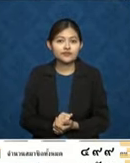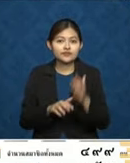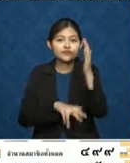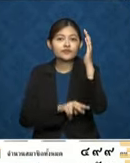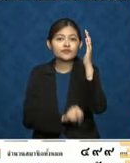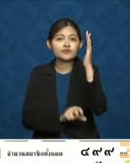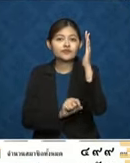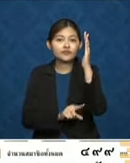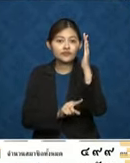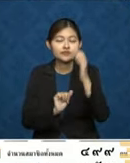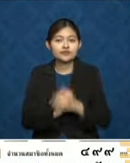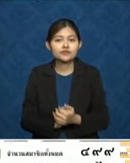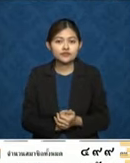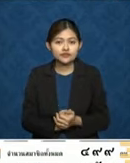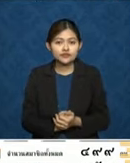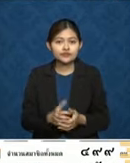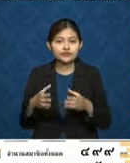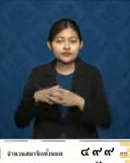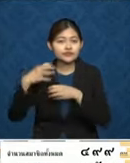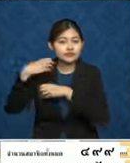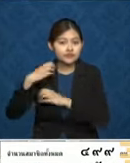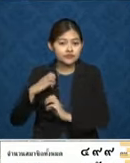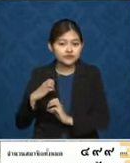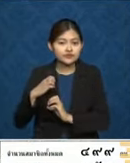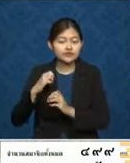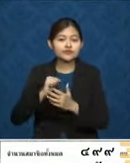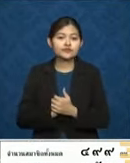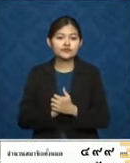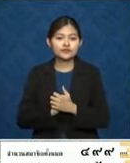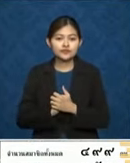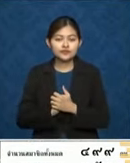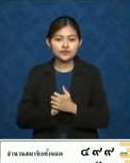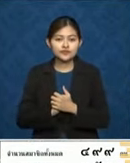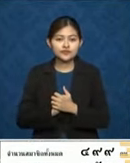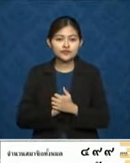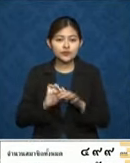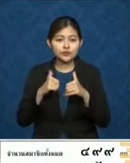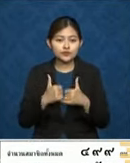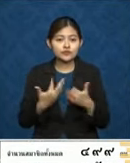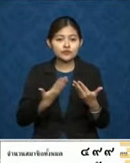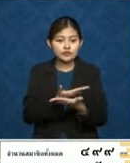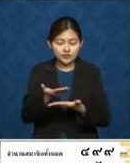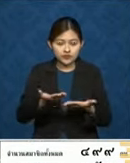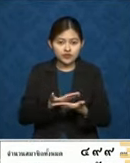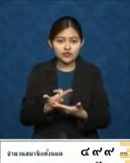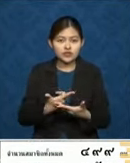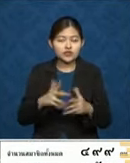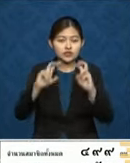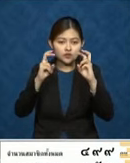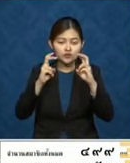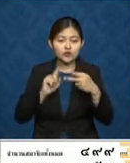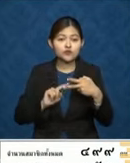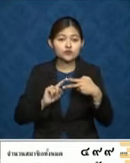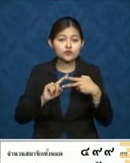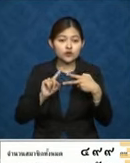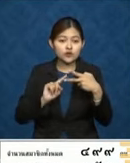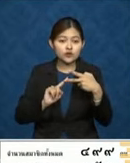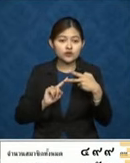นครศรีธรรมราชพรรคประชาธิปัตย์ค่ะวันนี้ดิฉันมีเรื่องหารือกับท่านประธาน 2เรื่องค่ะเรื่อง